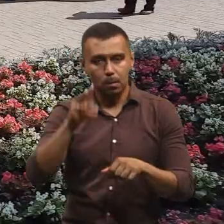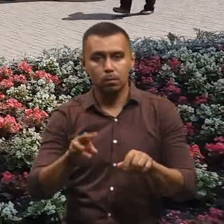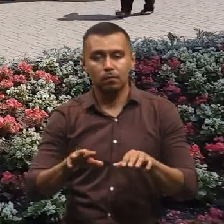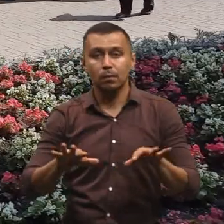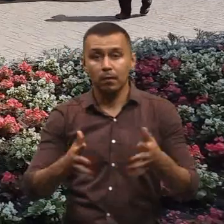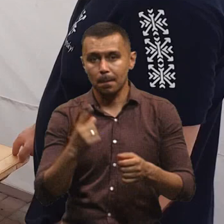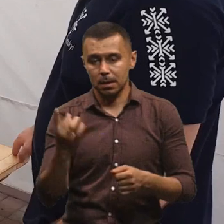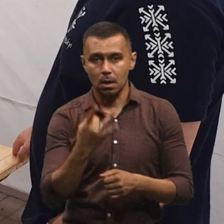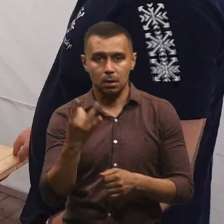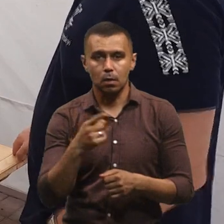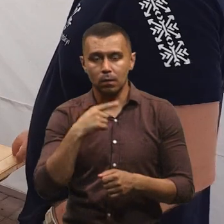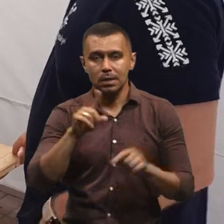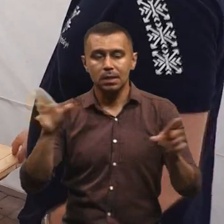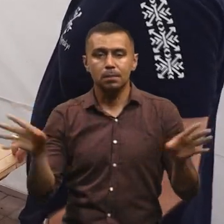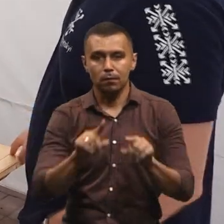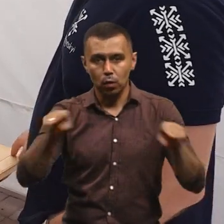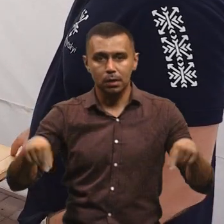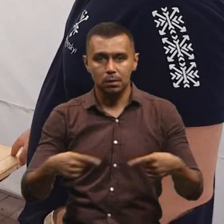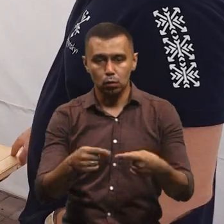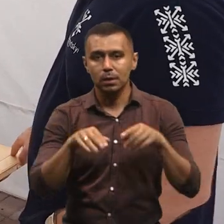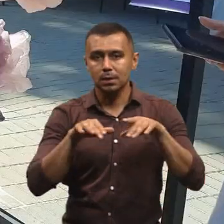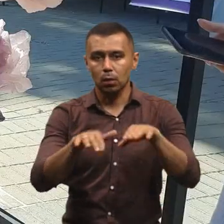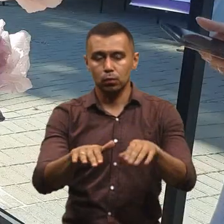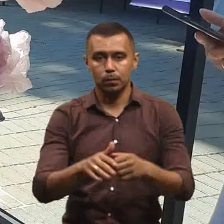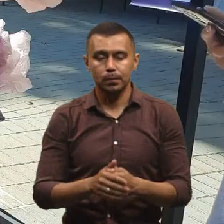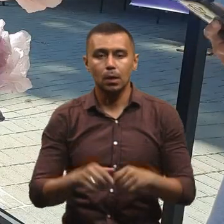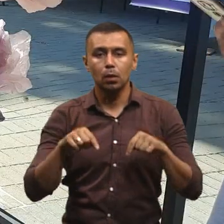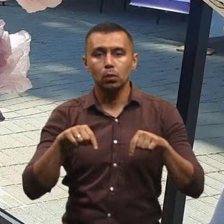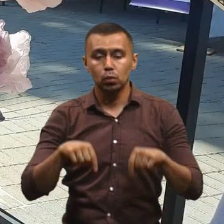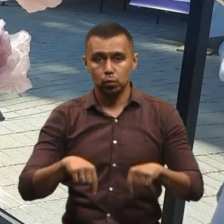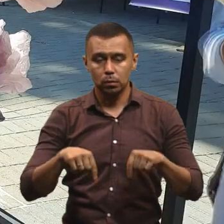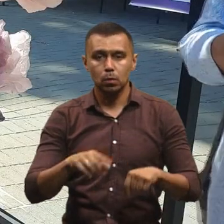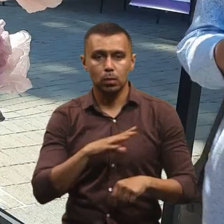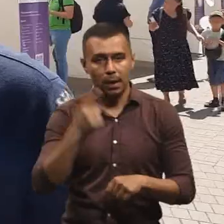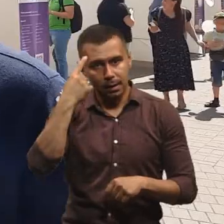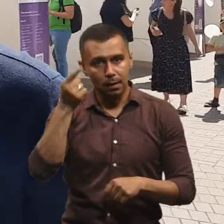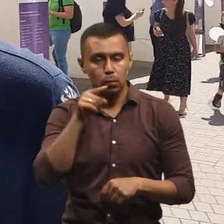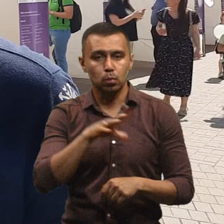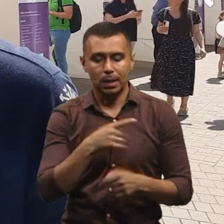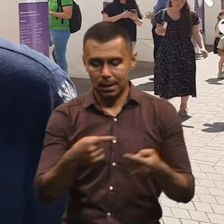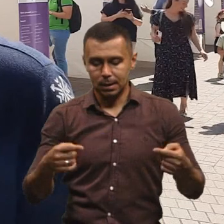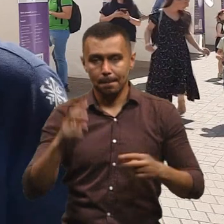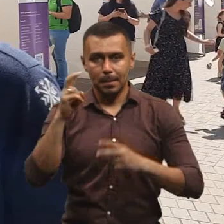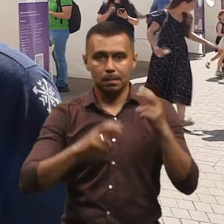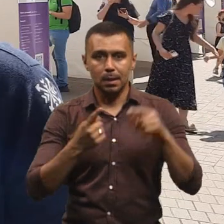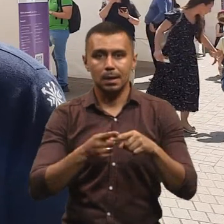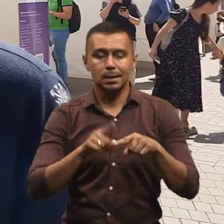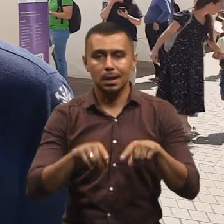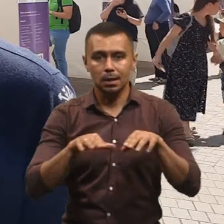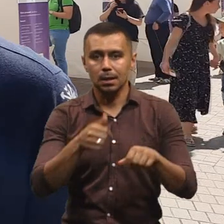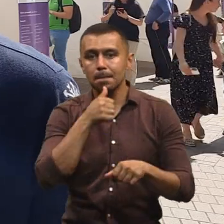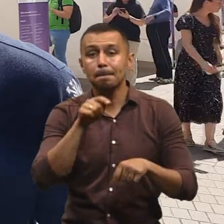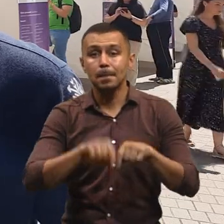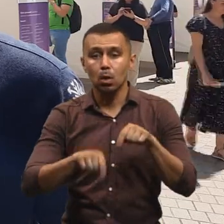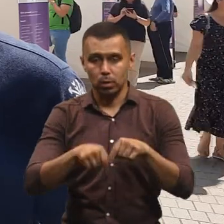вперше говорить співорганізатор заходу Олег Черненко тут якраз була ідея в тому що були різні підприємства і це захід пілотний